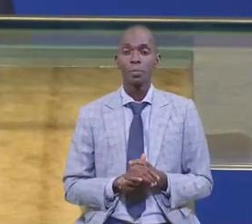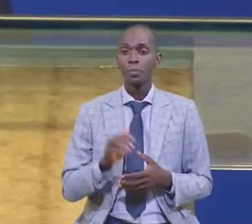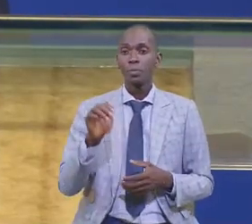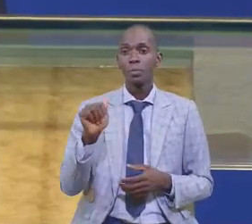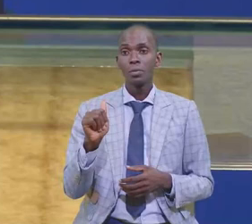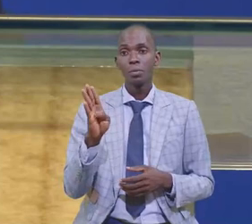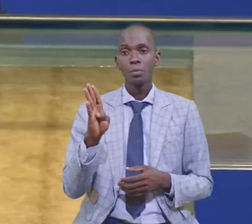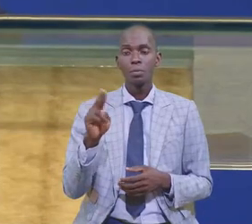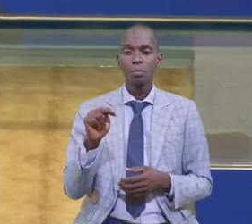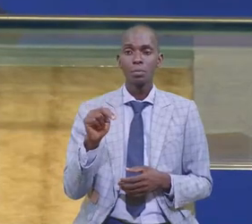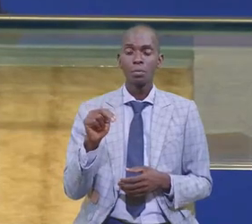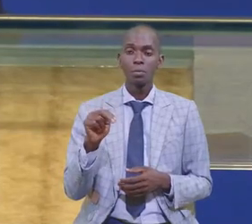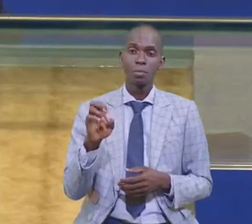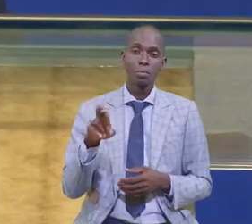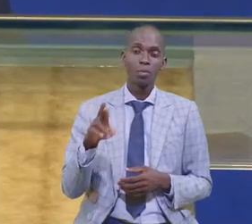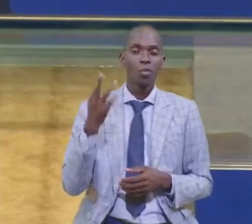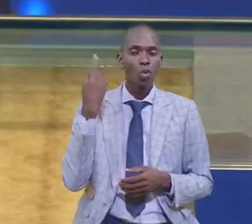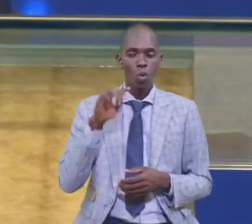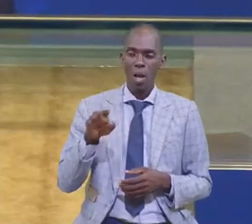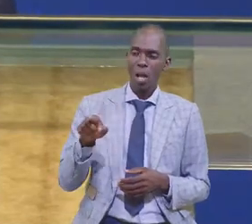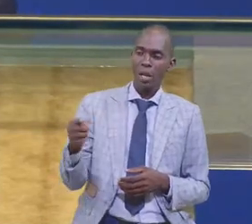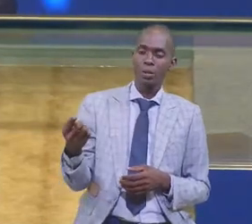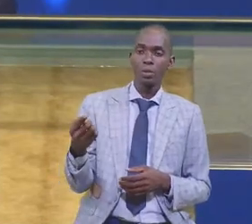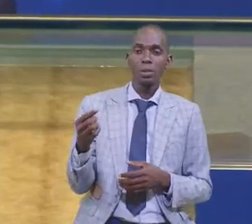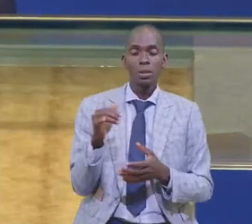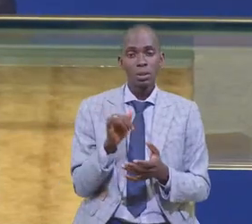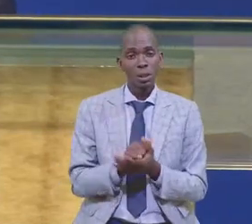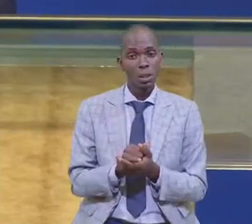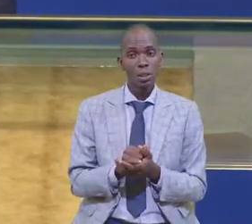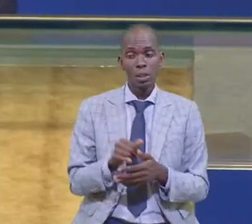Abner a été accusé